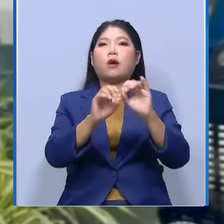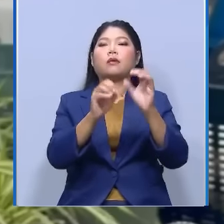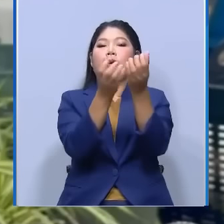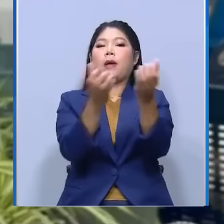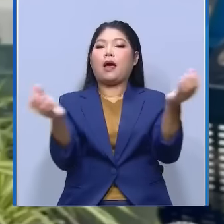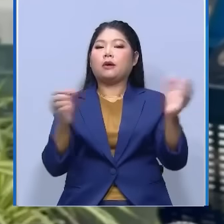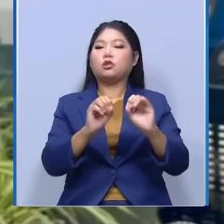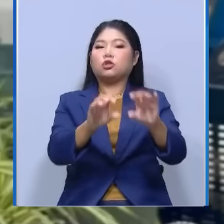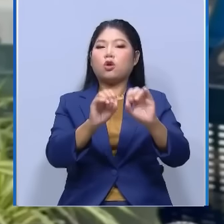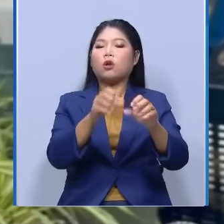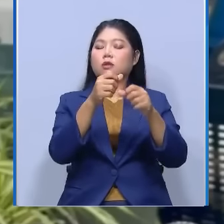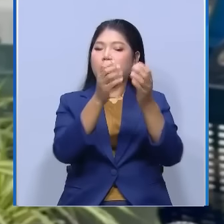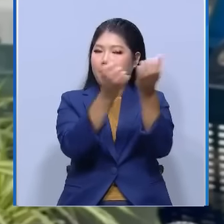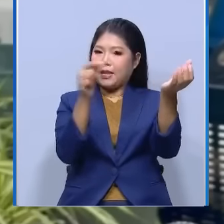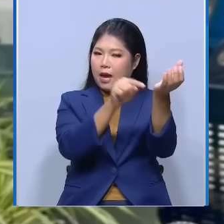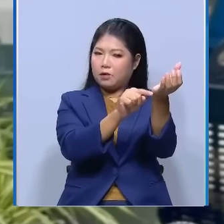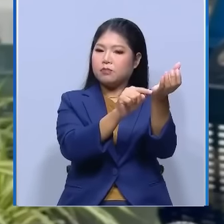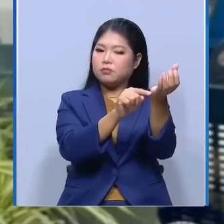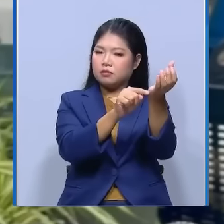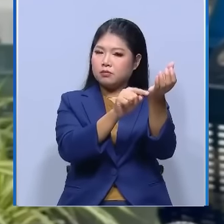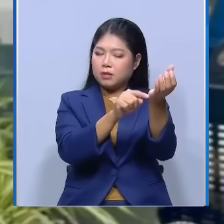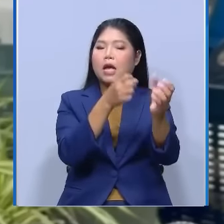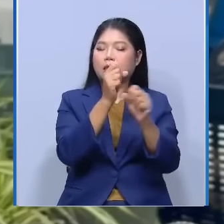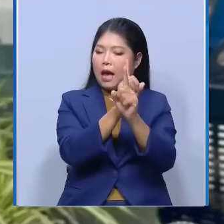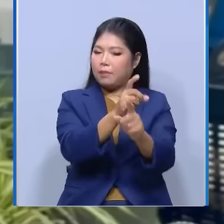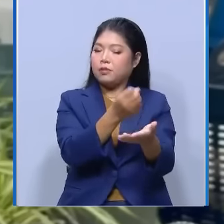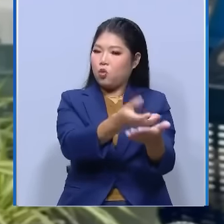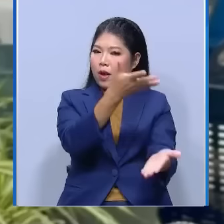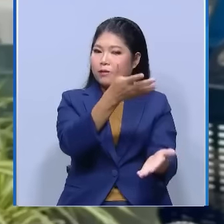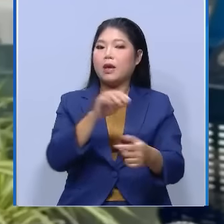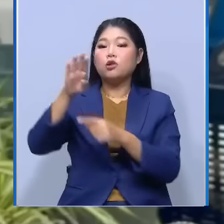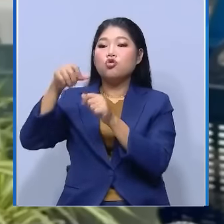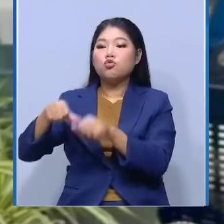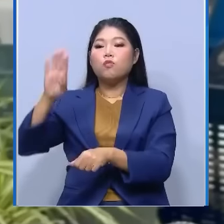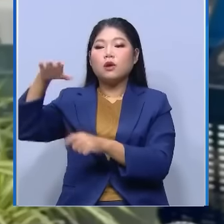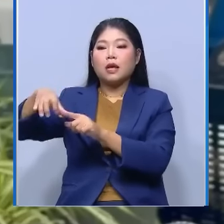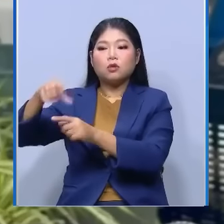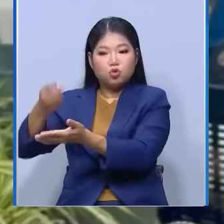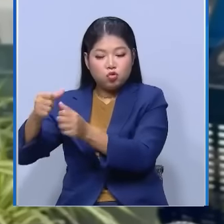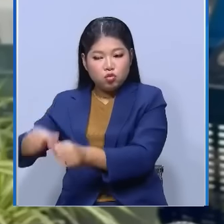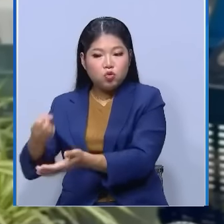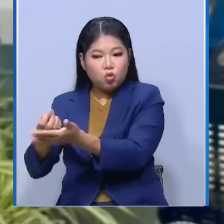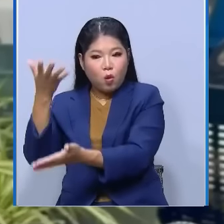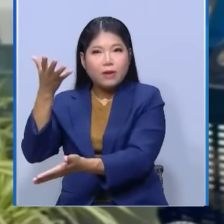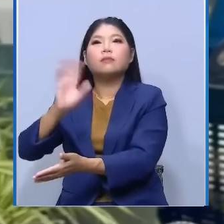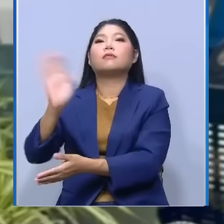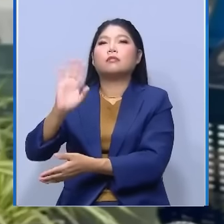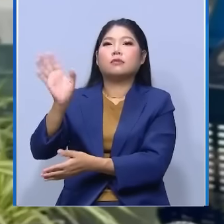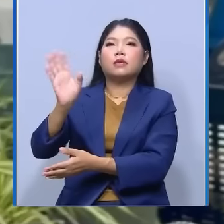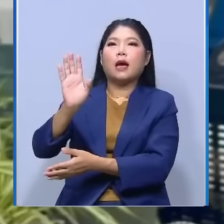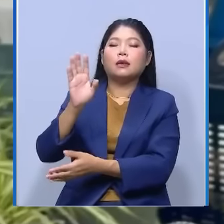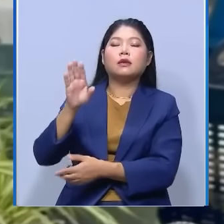จะทำให้รวยไม่ใช่ว่าไปอยู่กับบริษัทรวยต ้องอยู่กับหลักธรรมนี้รว